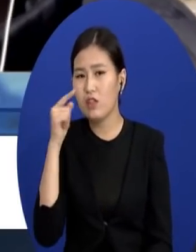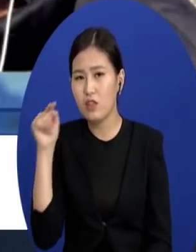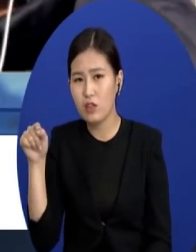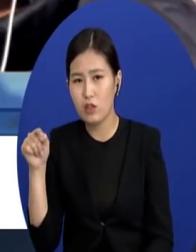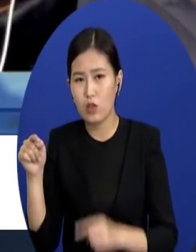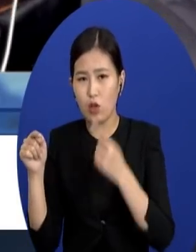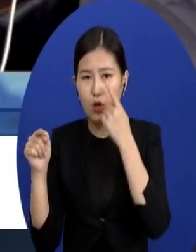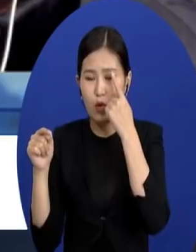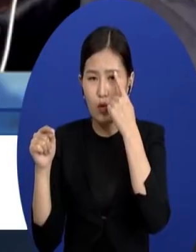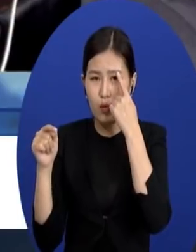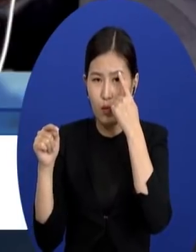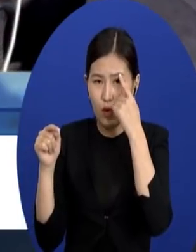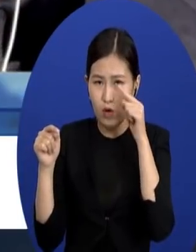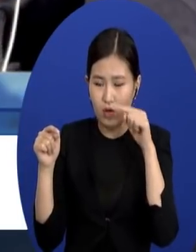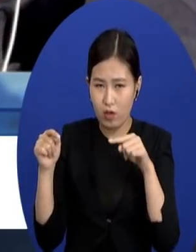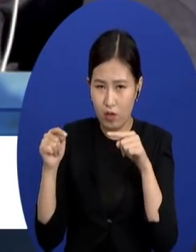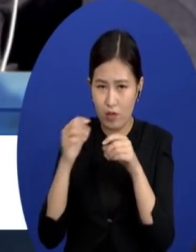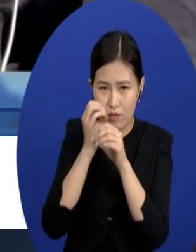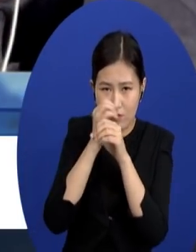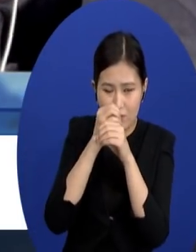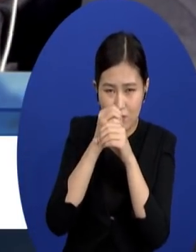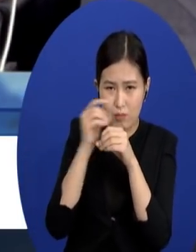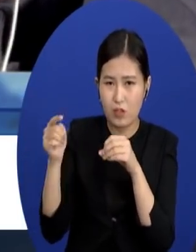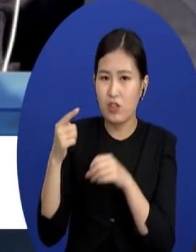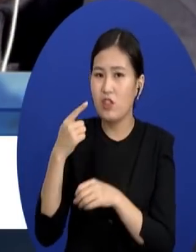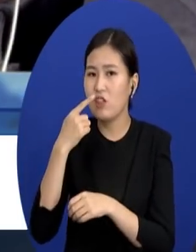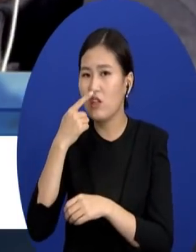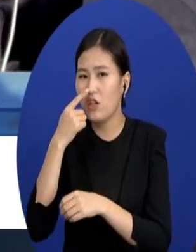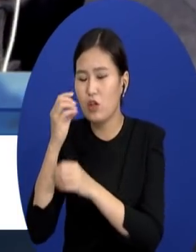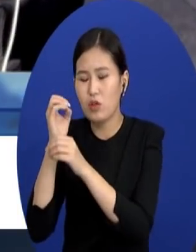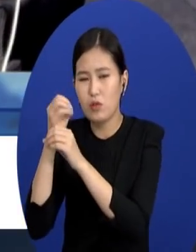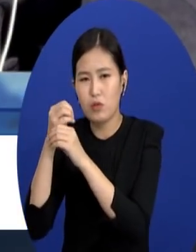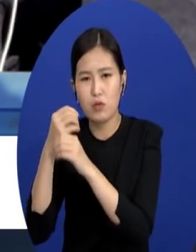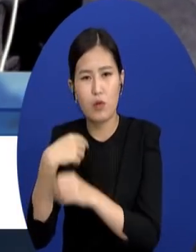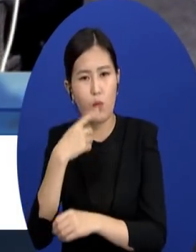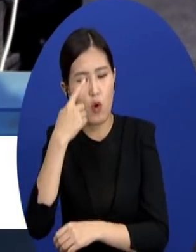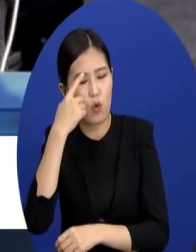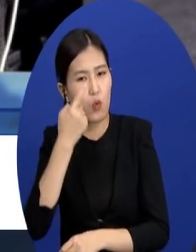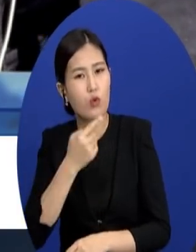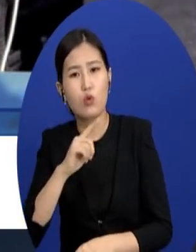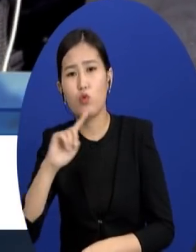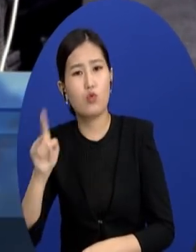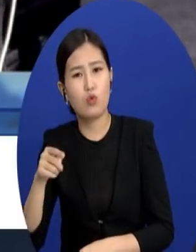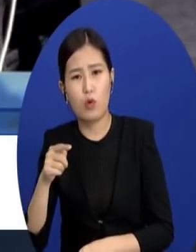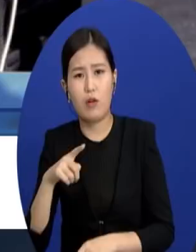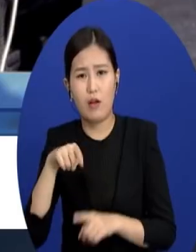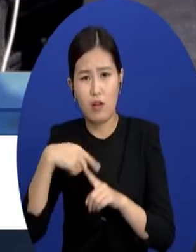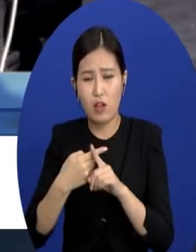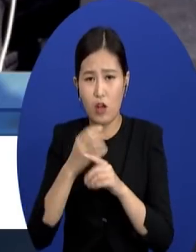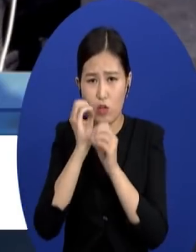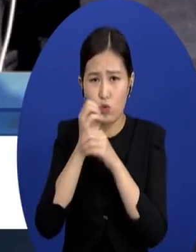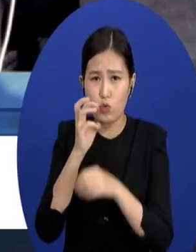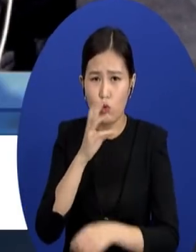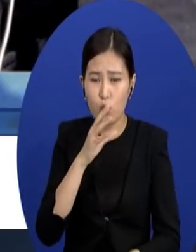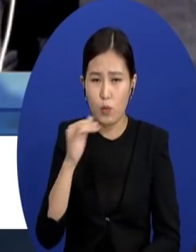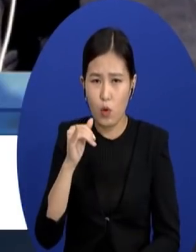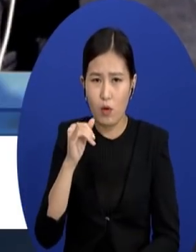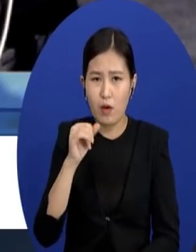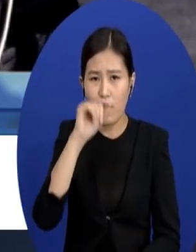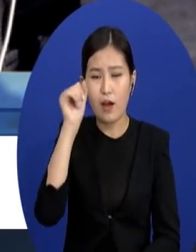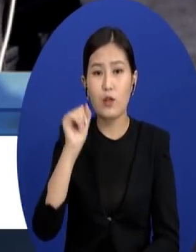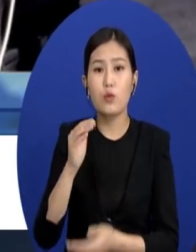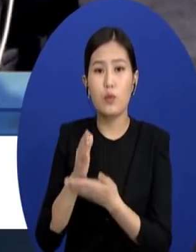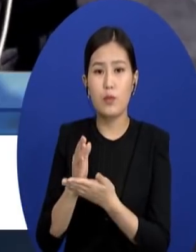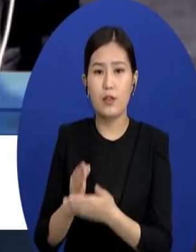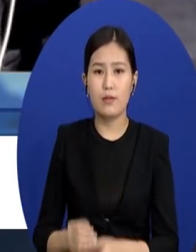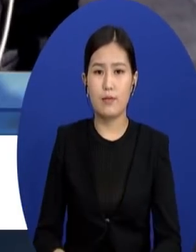шинжилгээг хүлээн зөвшөөрөхгүй байна. Хятадын тал дахин ийм шинжилгээ хийхээр болоод байна гэсэн мэдээлэл байгаа. Энтэй холбоотой саатал хэрэг байна.